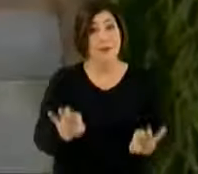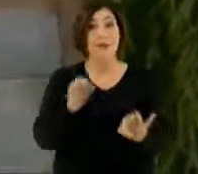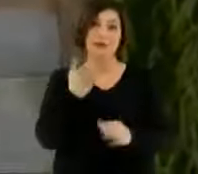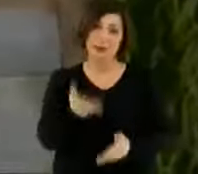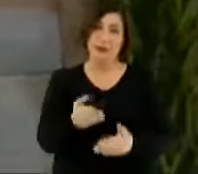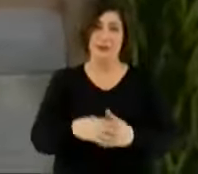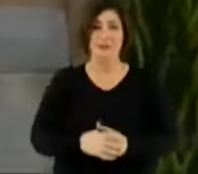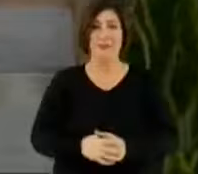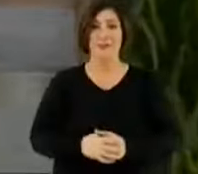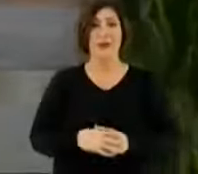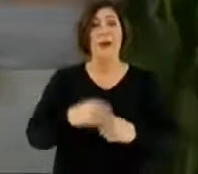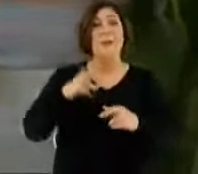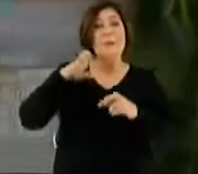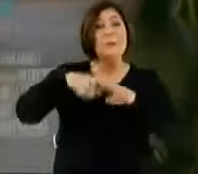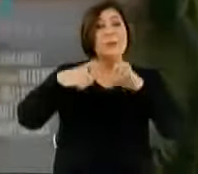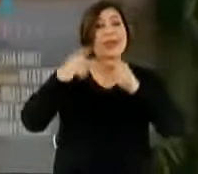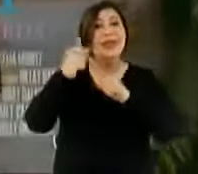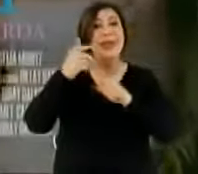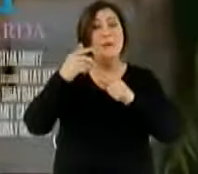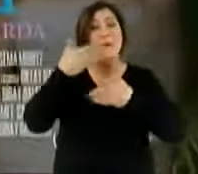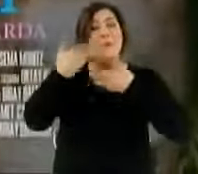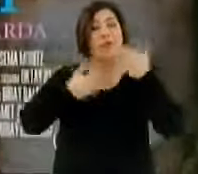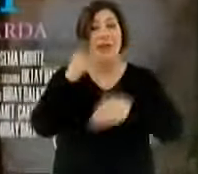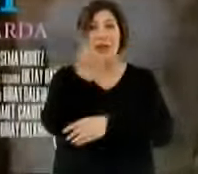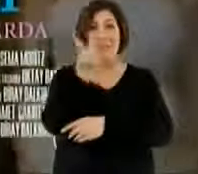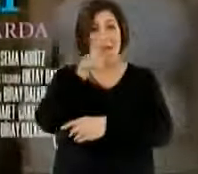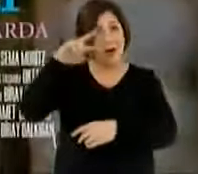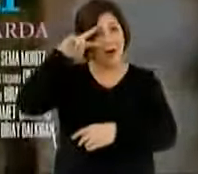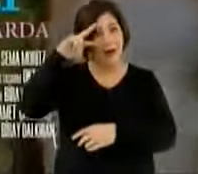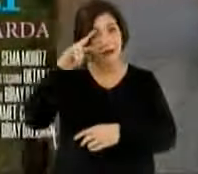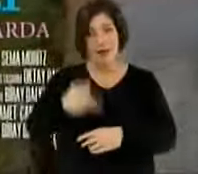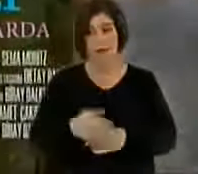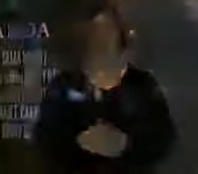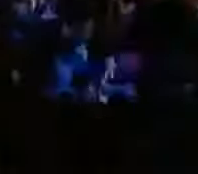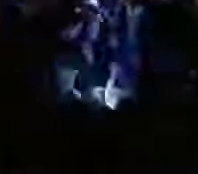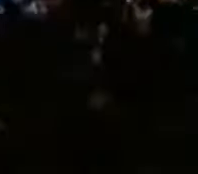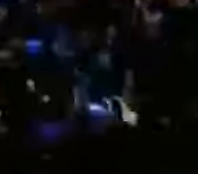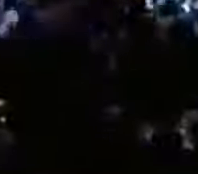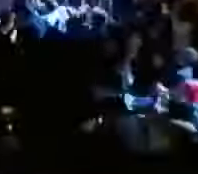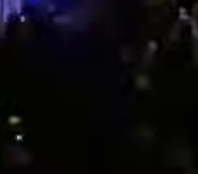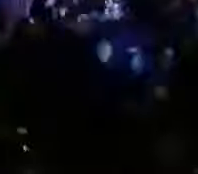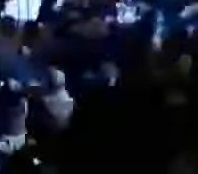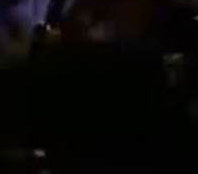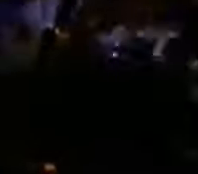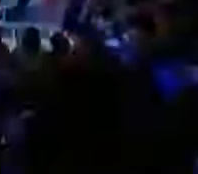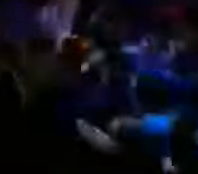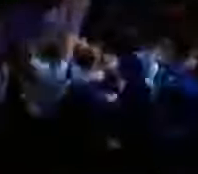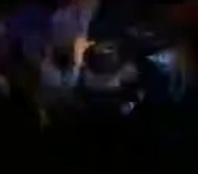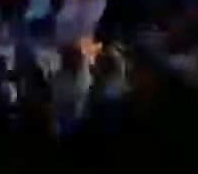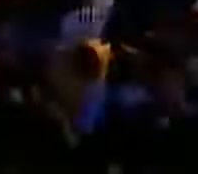başlamalarıdır. Peri Masalı, 20 Aralık'ta sinemalar.